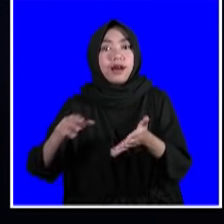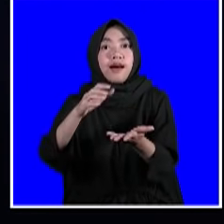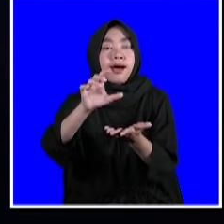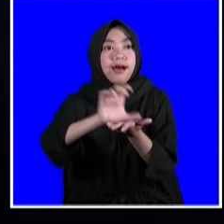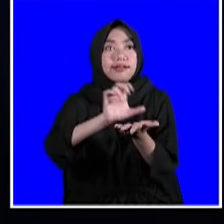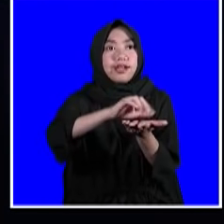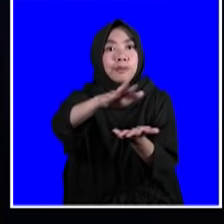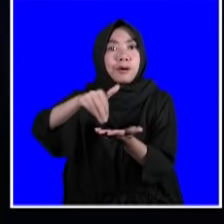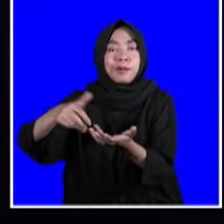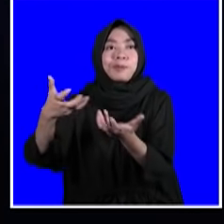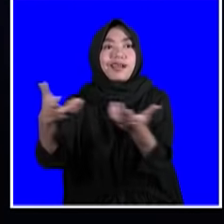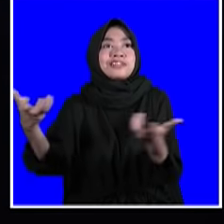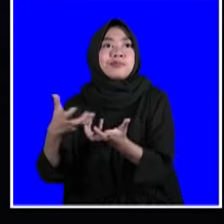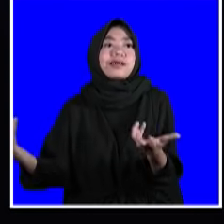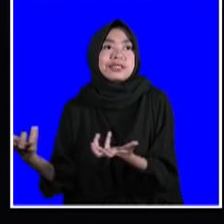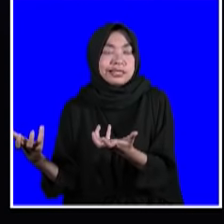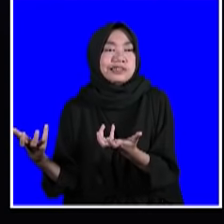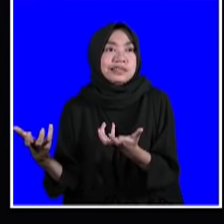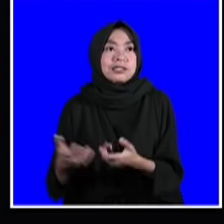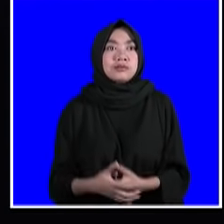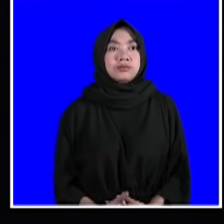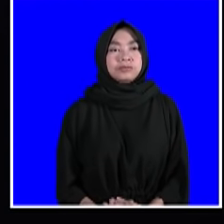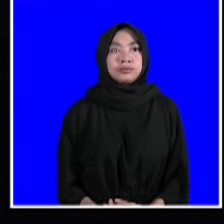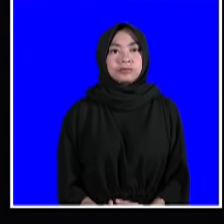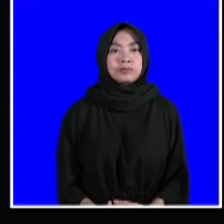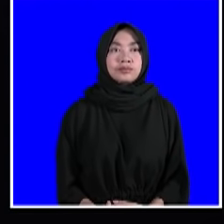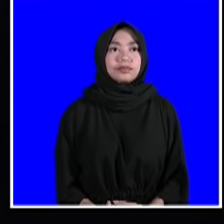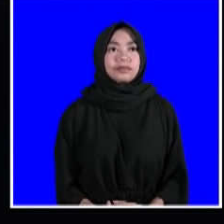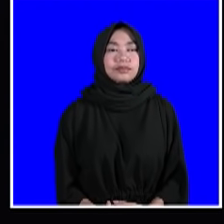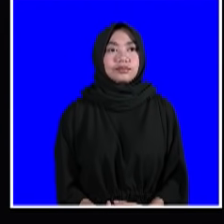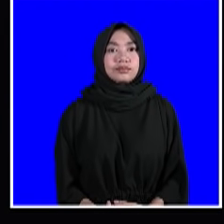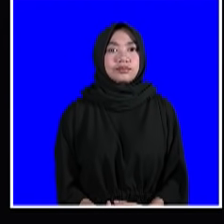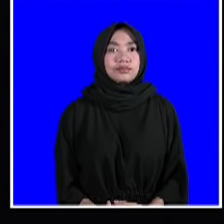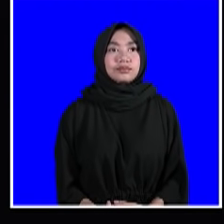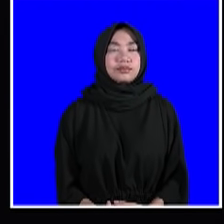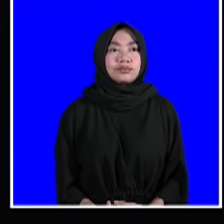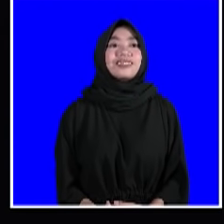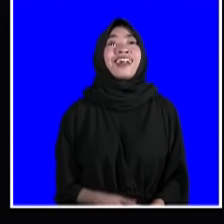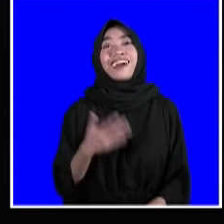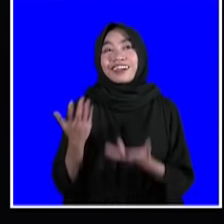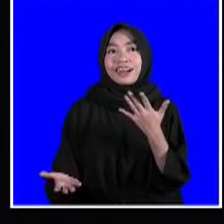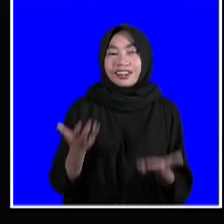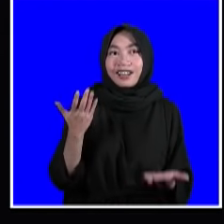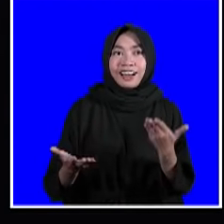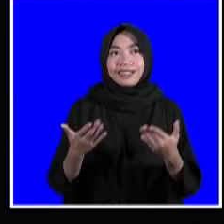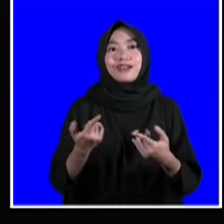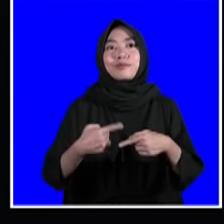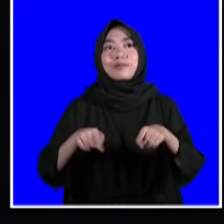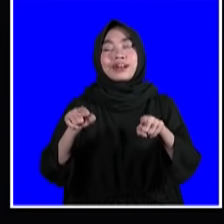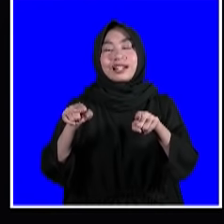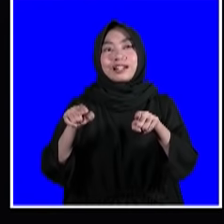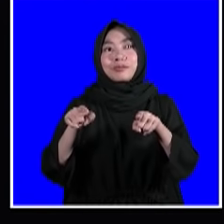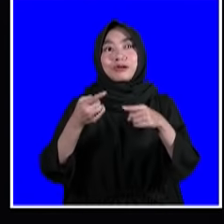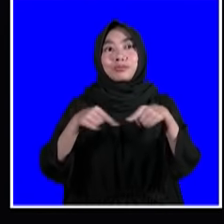secara proporsional. Nah, kadangkala suami istri dalam kehidupan rumah tangganya sebelum